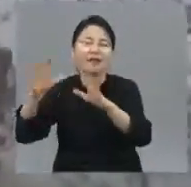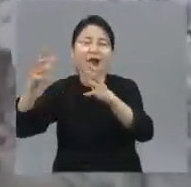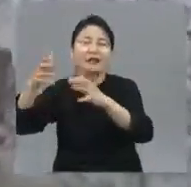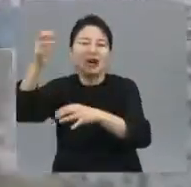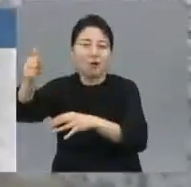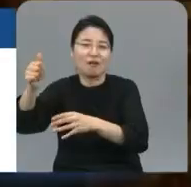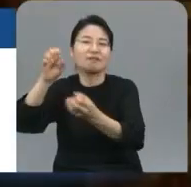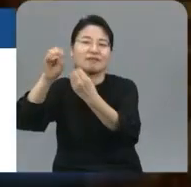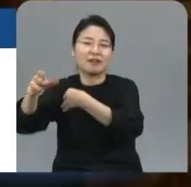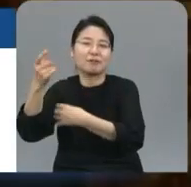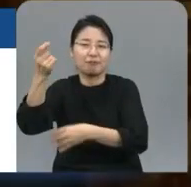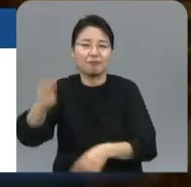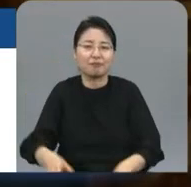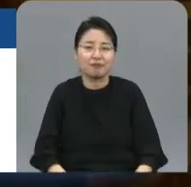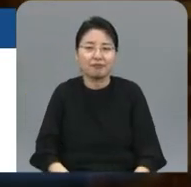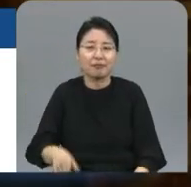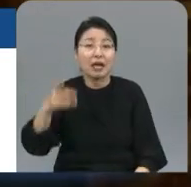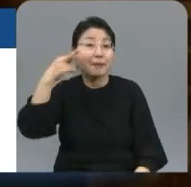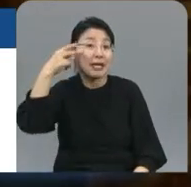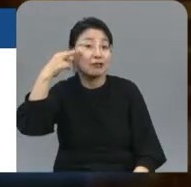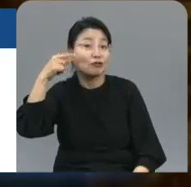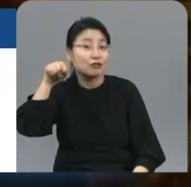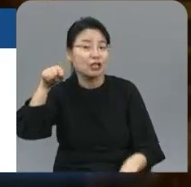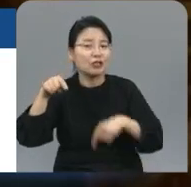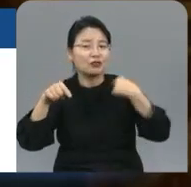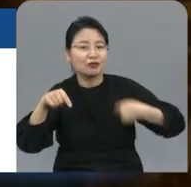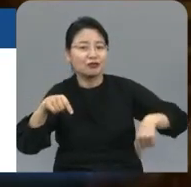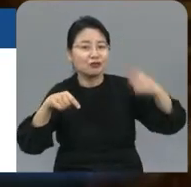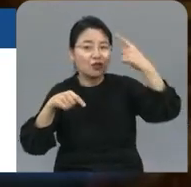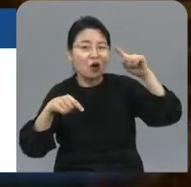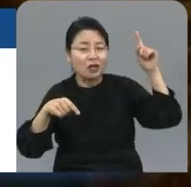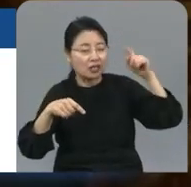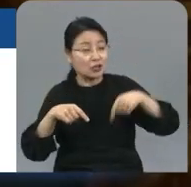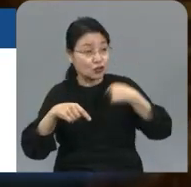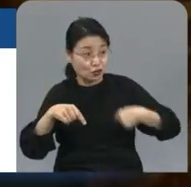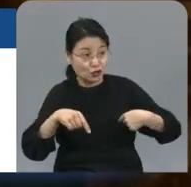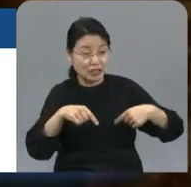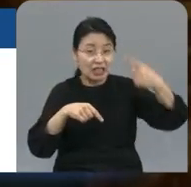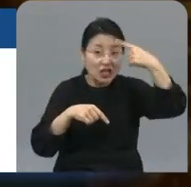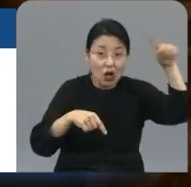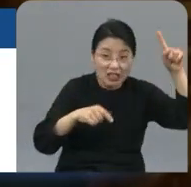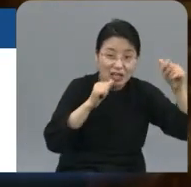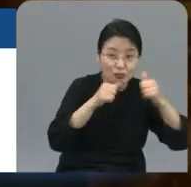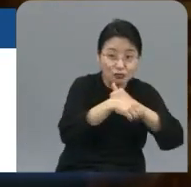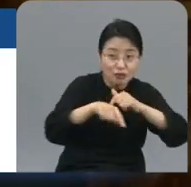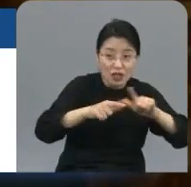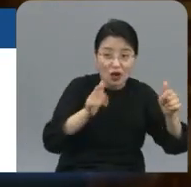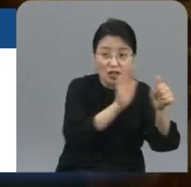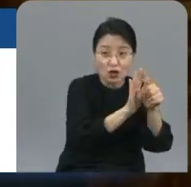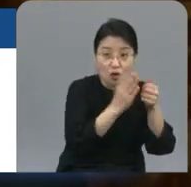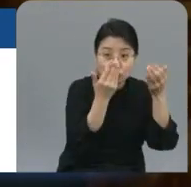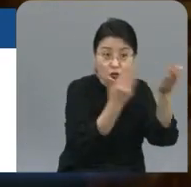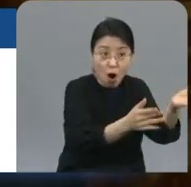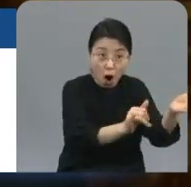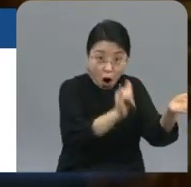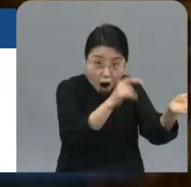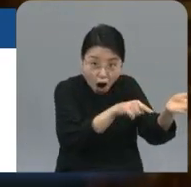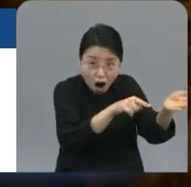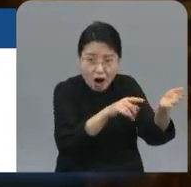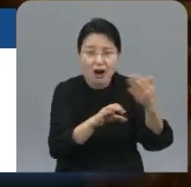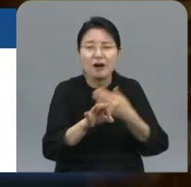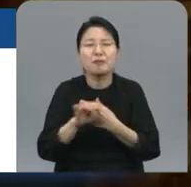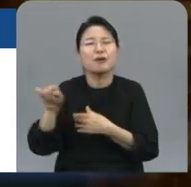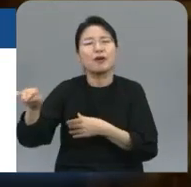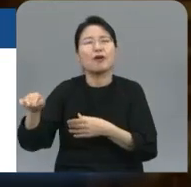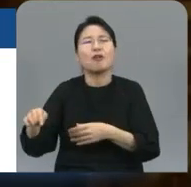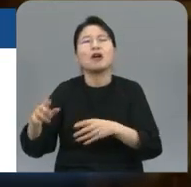dan Eropa berpartisipasi agar sanksi yang diterapkan dapat berdampak linken menuturkan bahwa Amerika Serikat bersama beberapa negara telah membahas